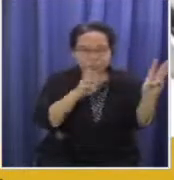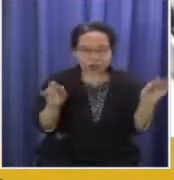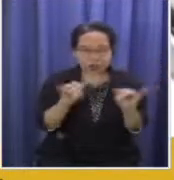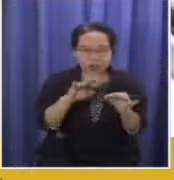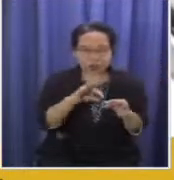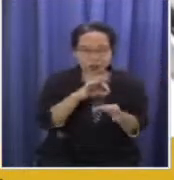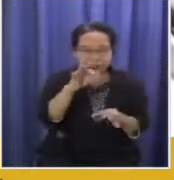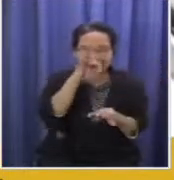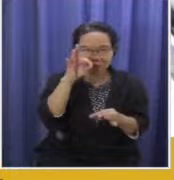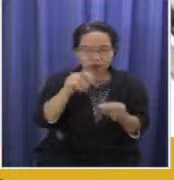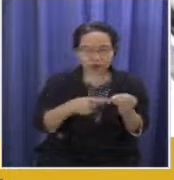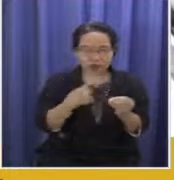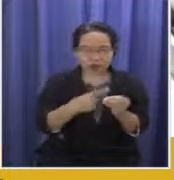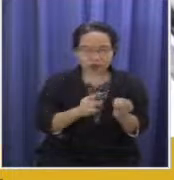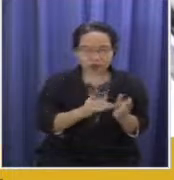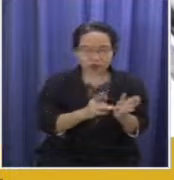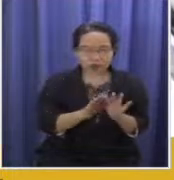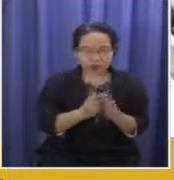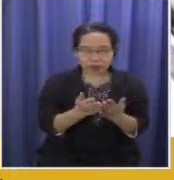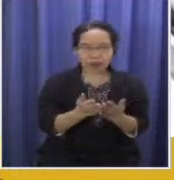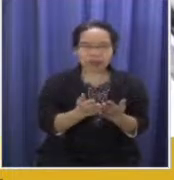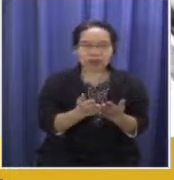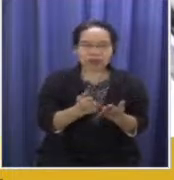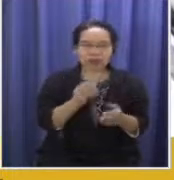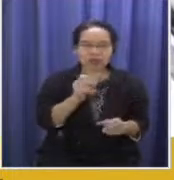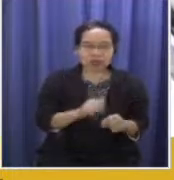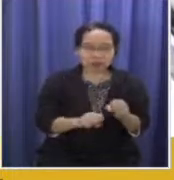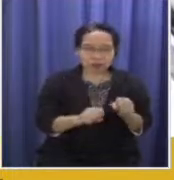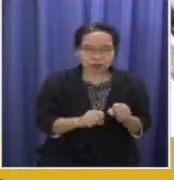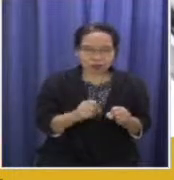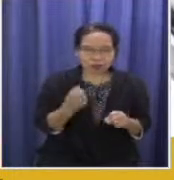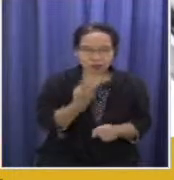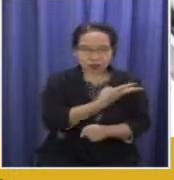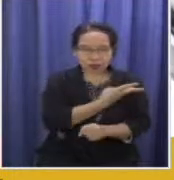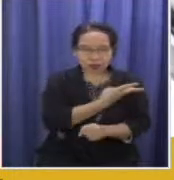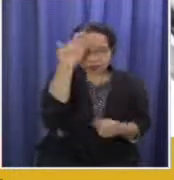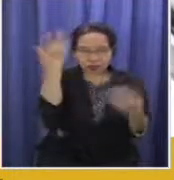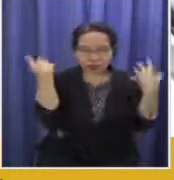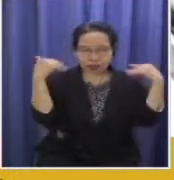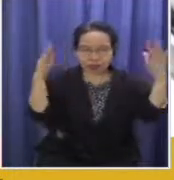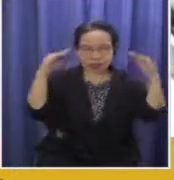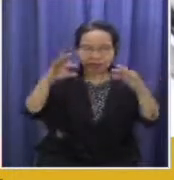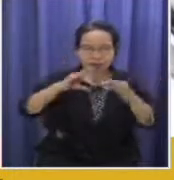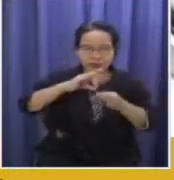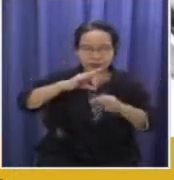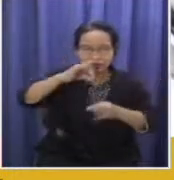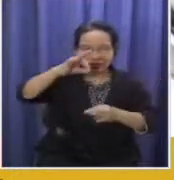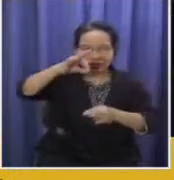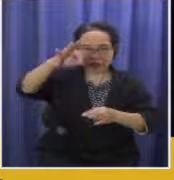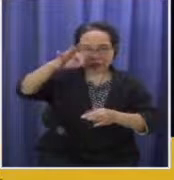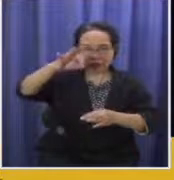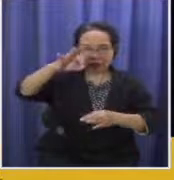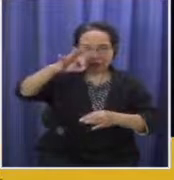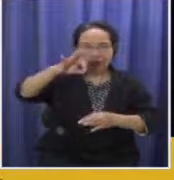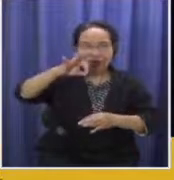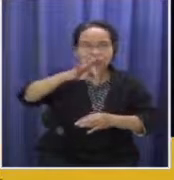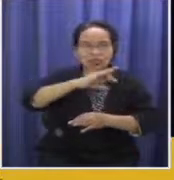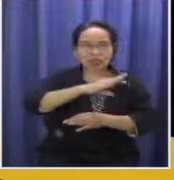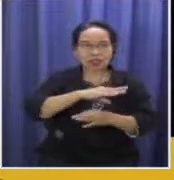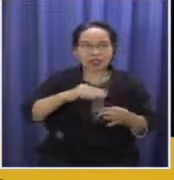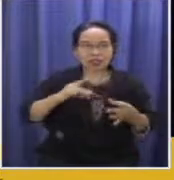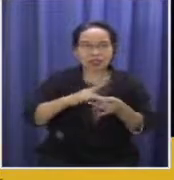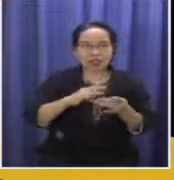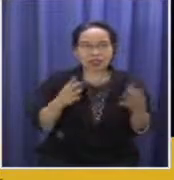spirit, according to the Bible. That's why we know that angels are spirit. त्यसैले